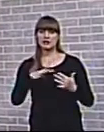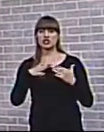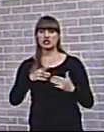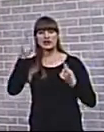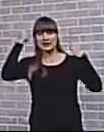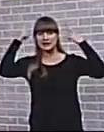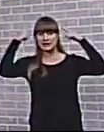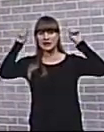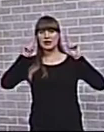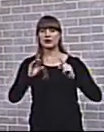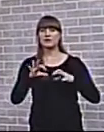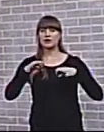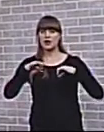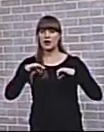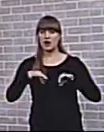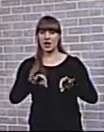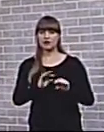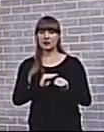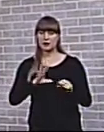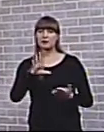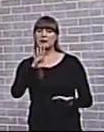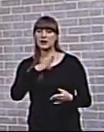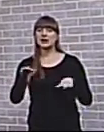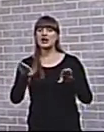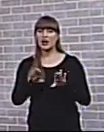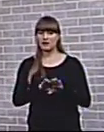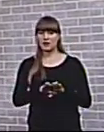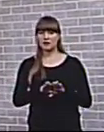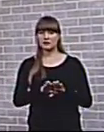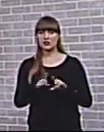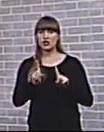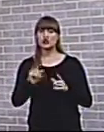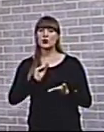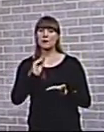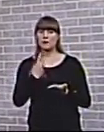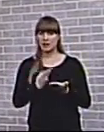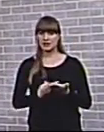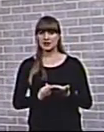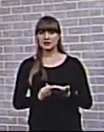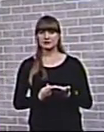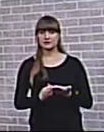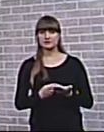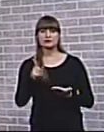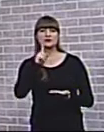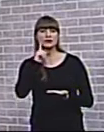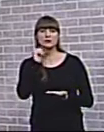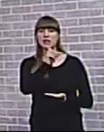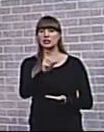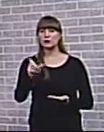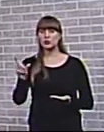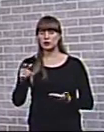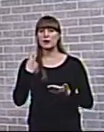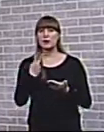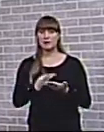Идея автопробега была такова, что показать молодым людям,